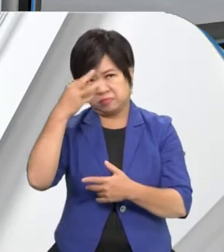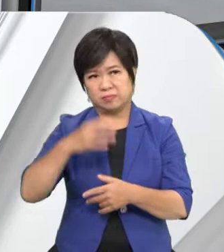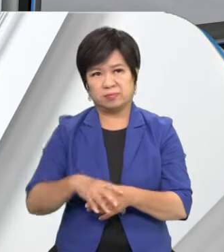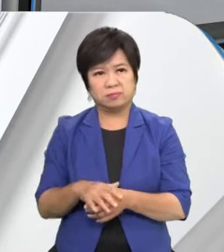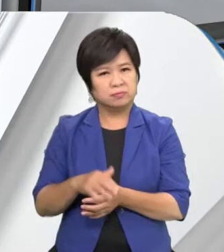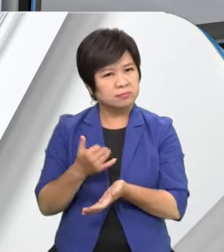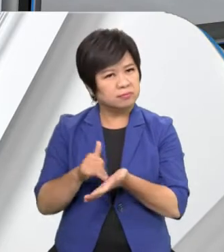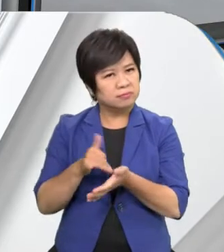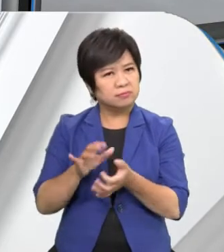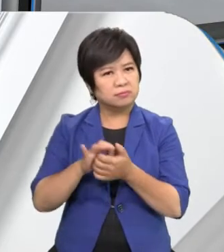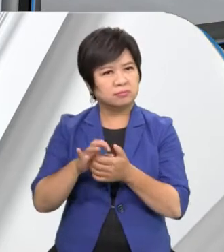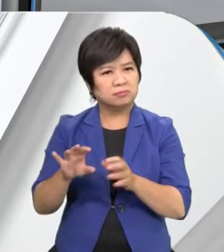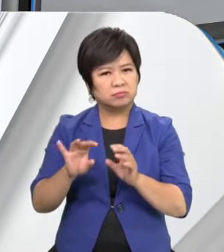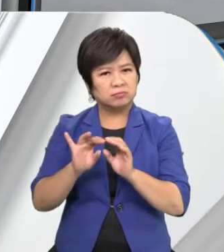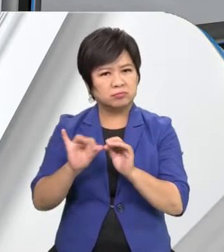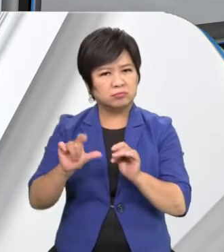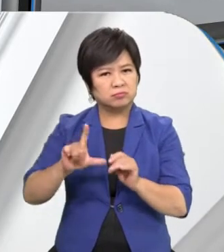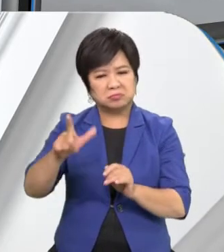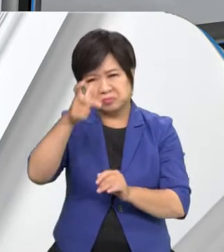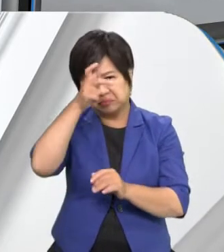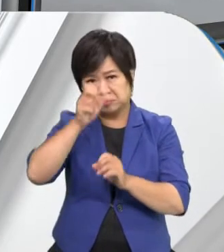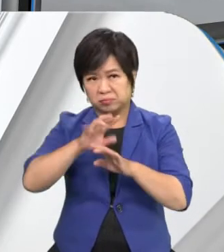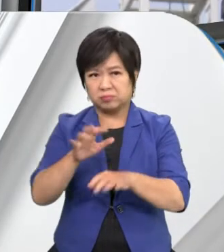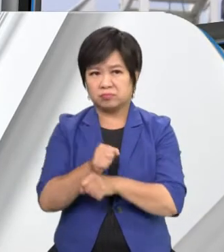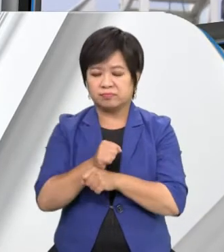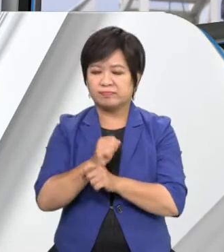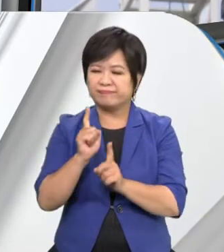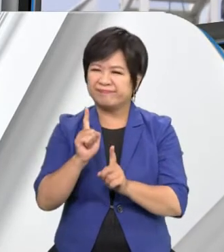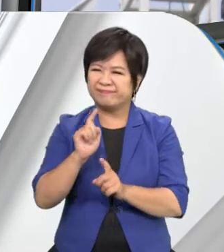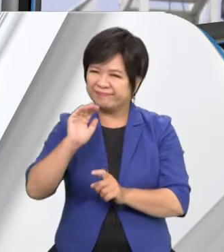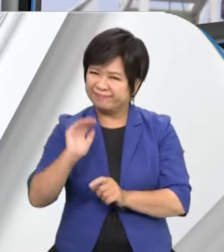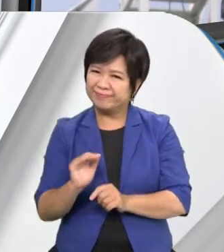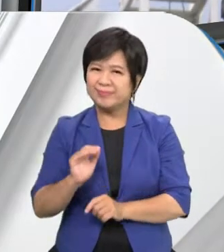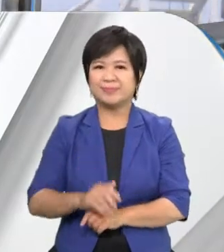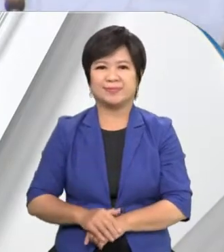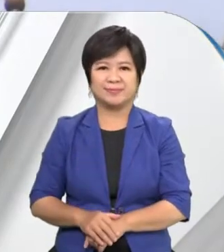估，发布机六天进步机会会下大的了。